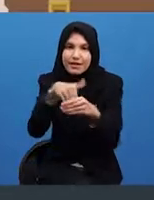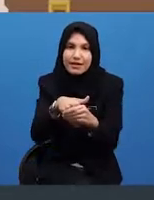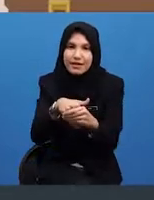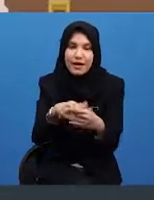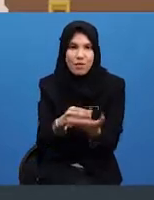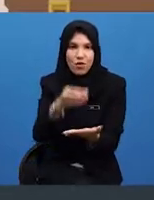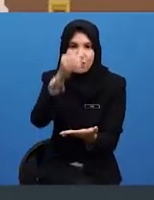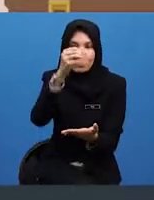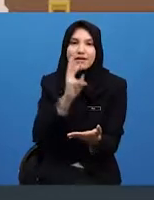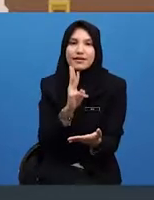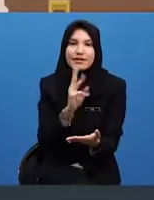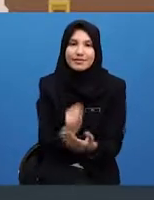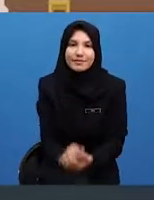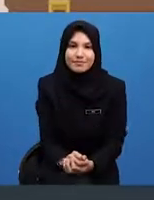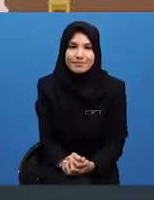botol air.